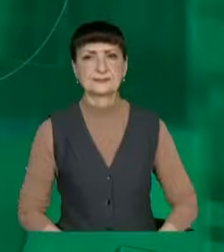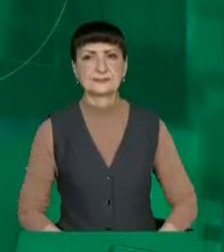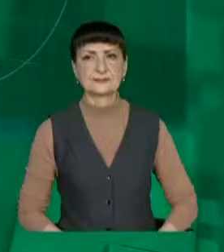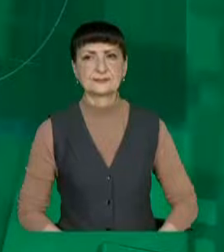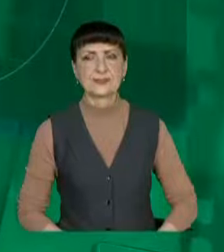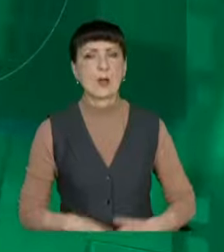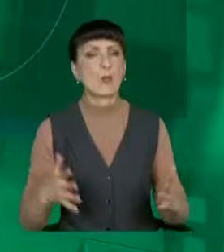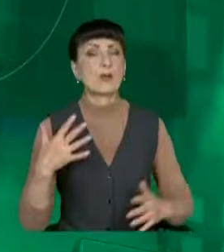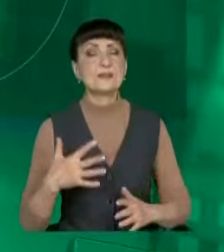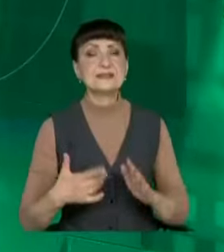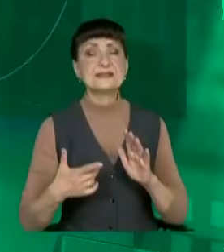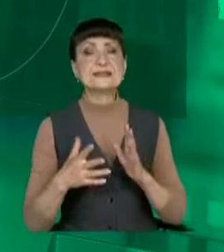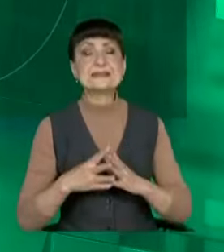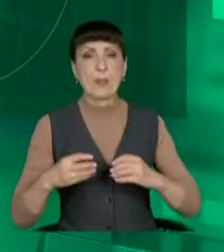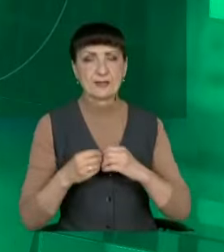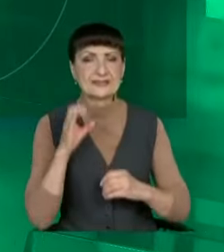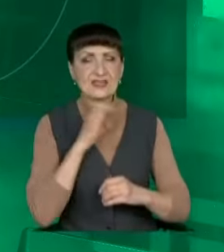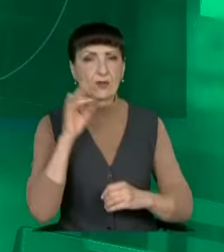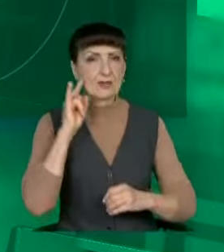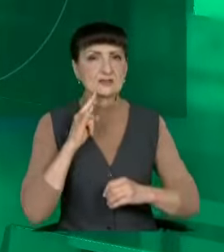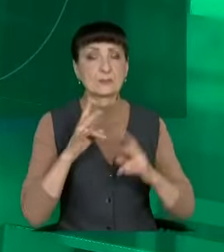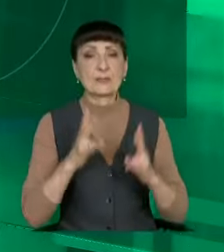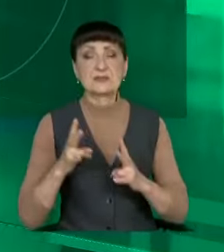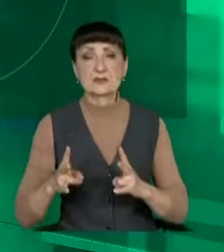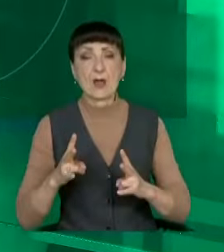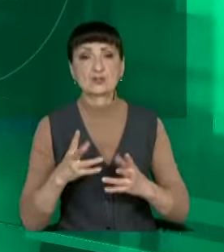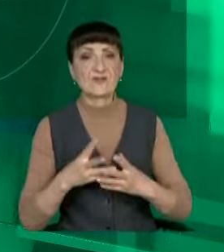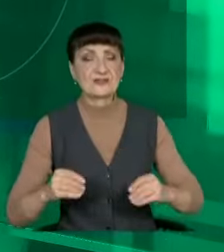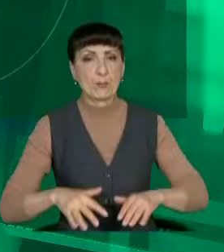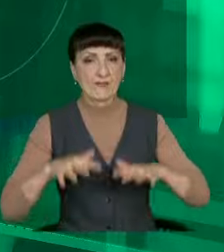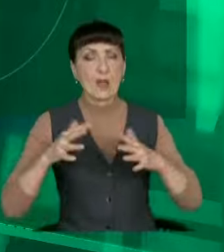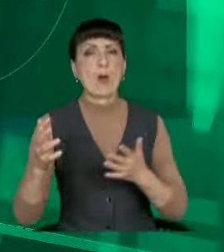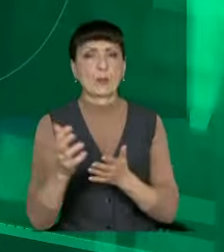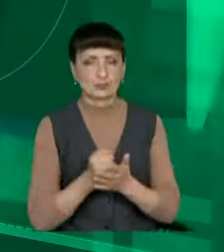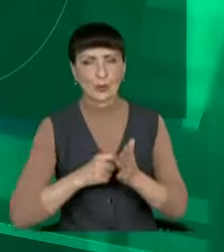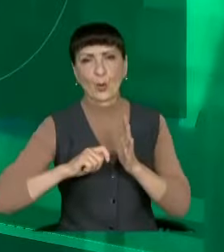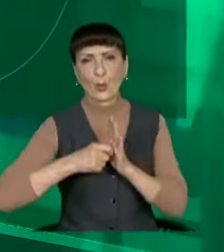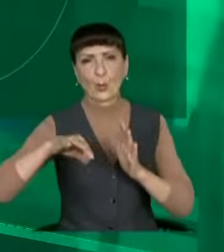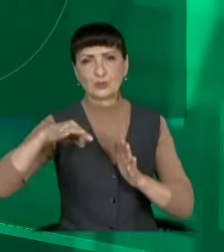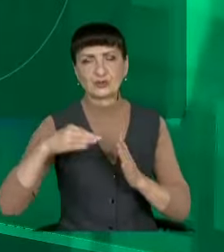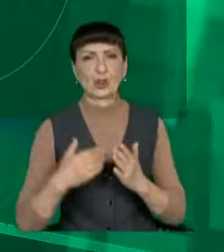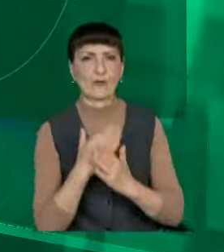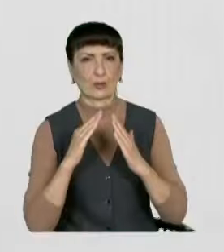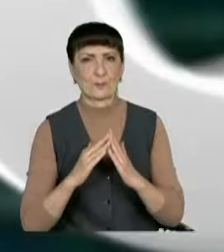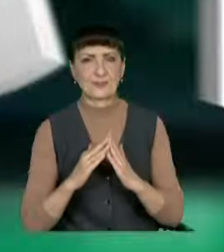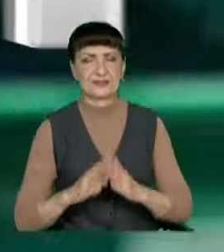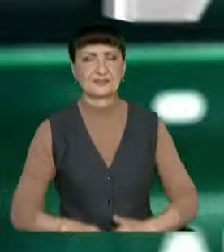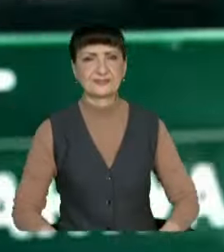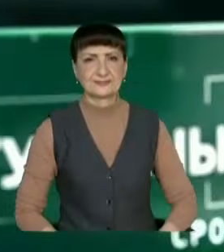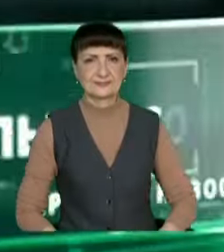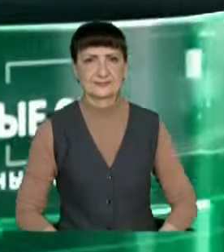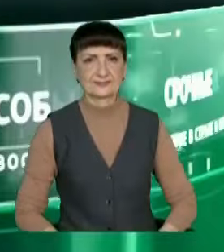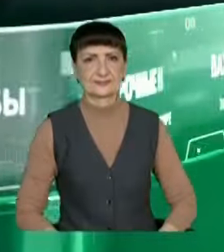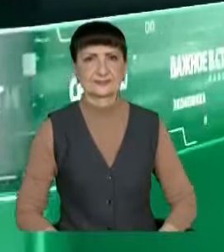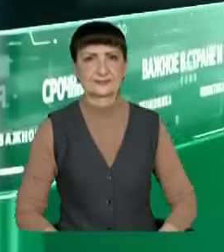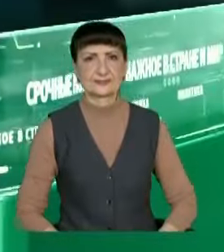Более 50 семей на севере Казахстана, пострадавших от весенних паводков, получили ключи от нового жилья.